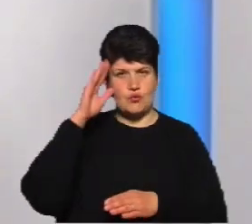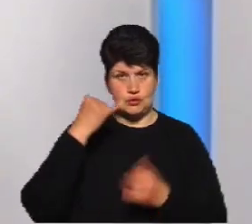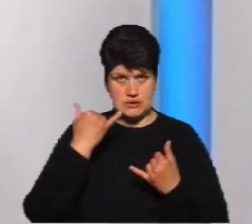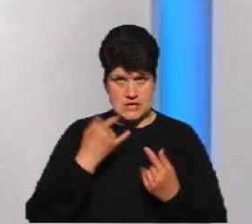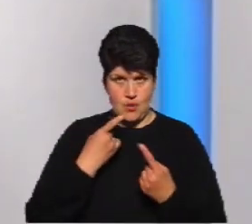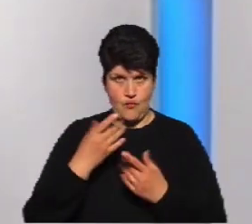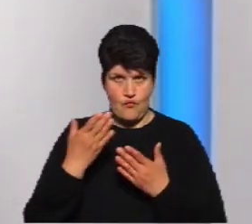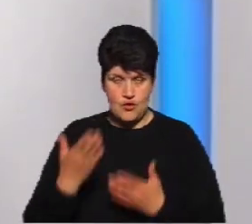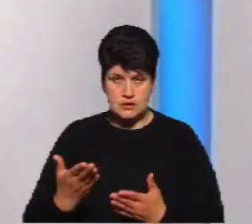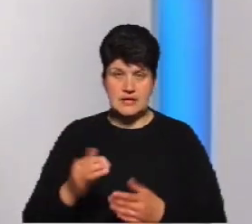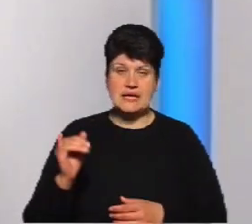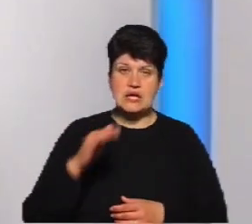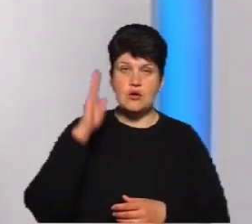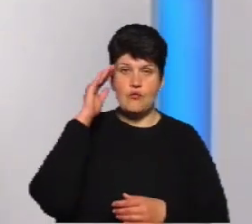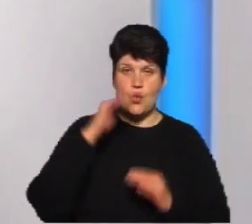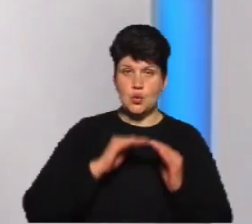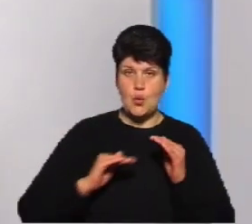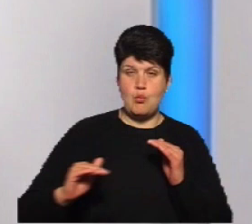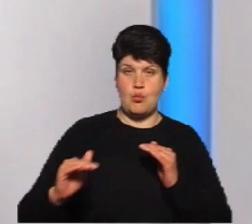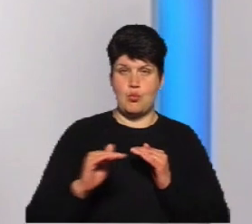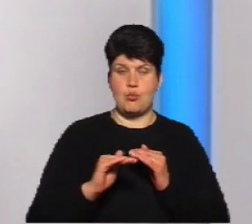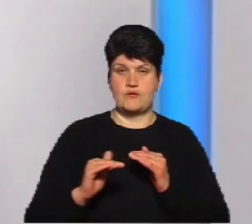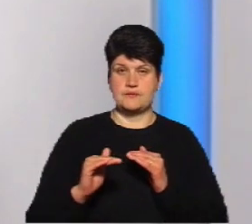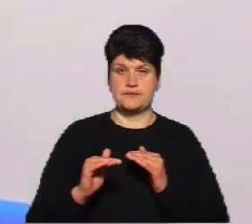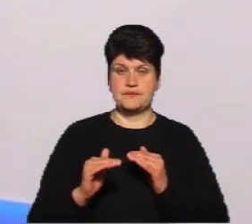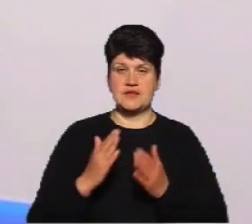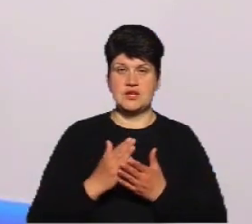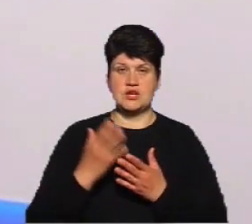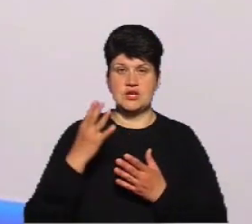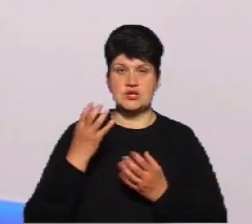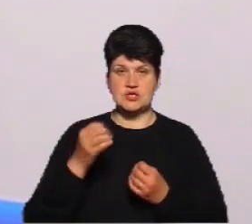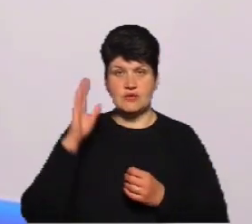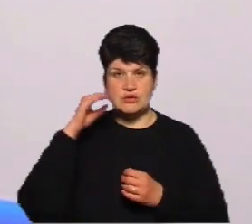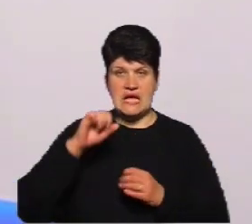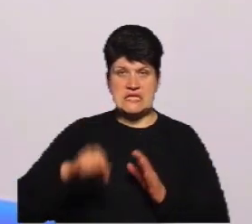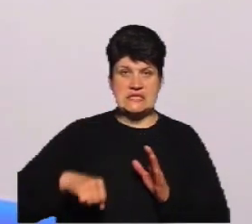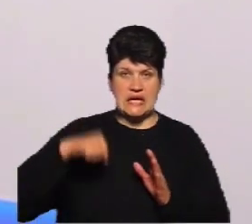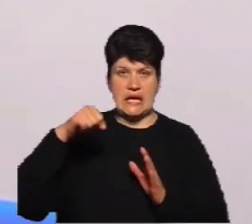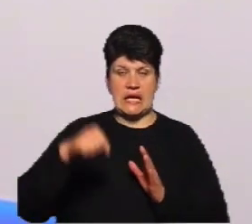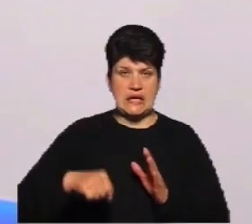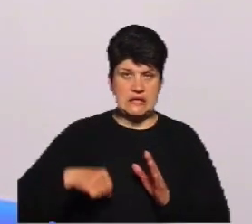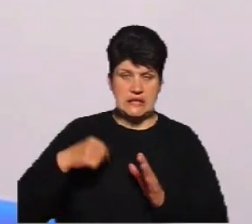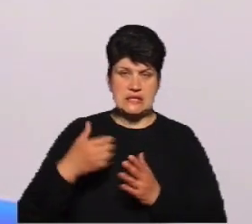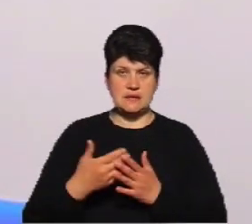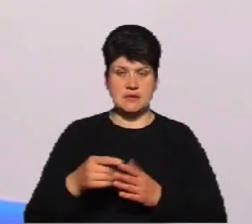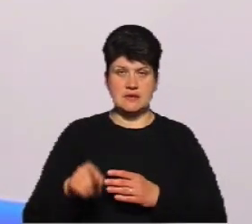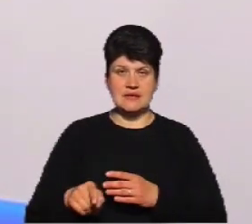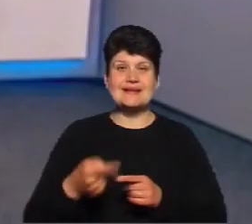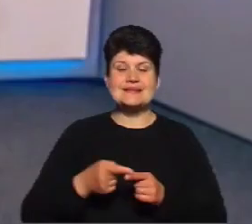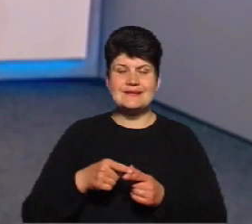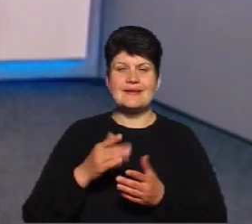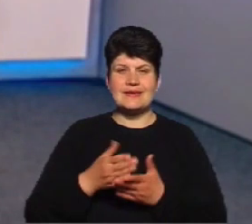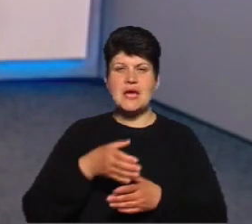і воду поверхневих. Є ще вода скриниців, які перевищені нітрати, чи ще інше. То є питна